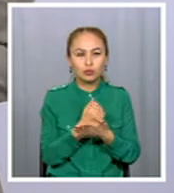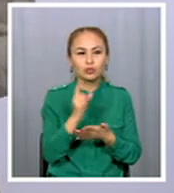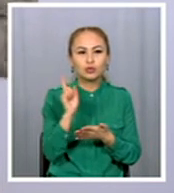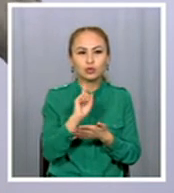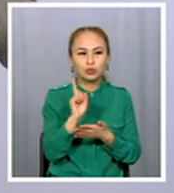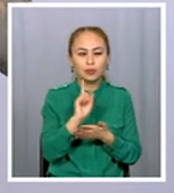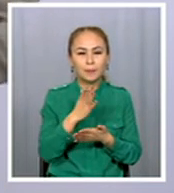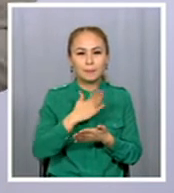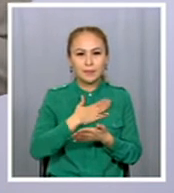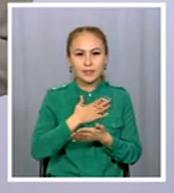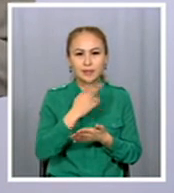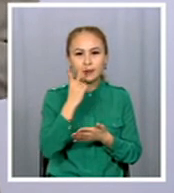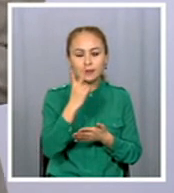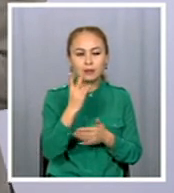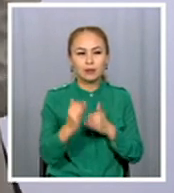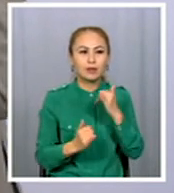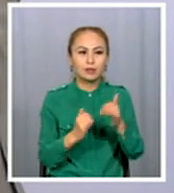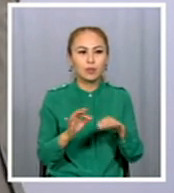біз екі қадам